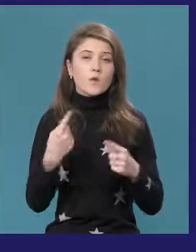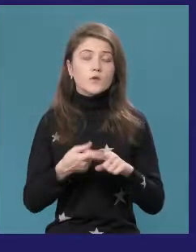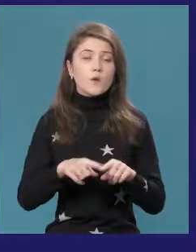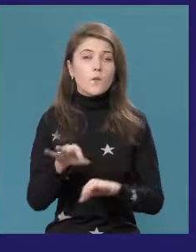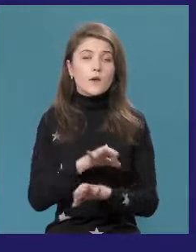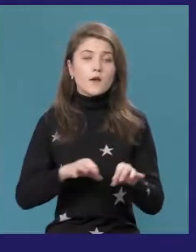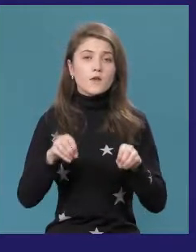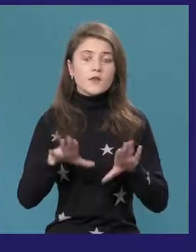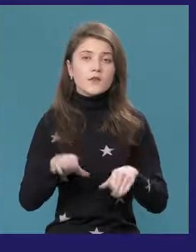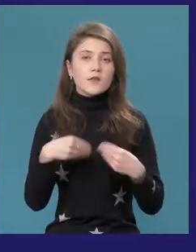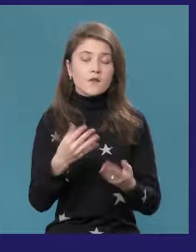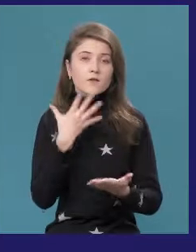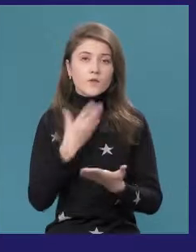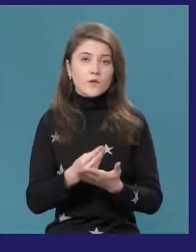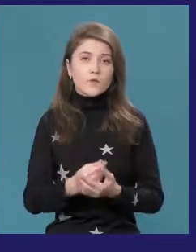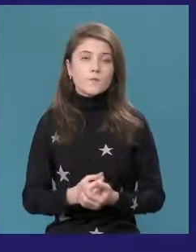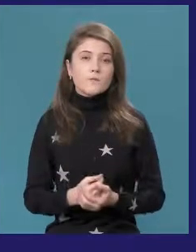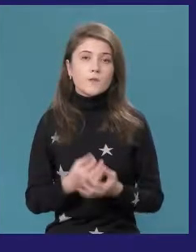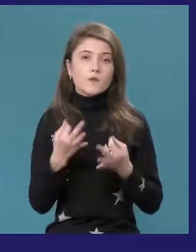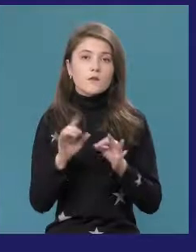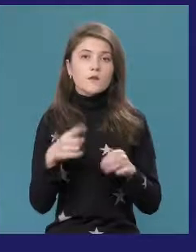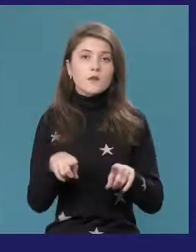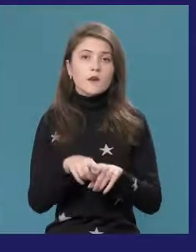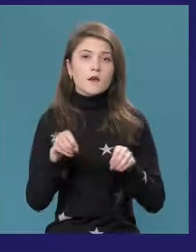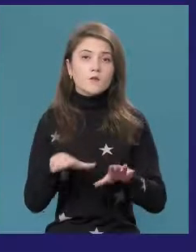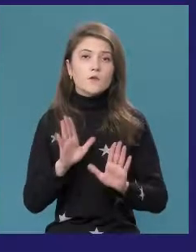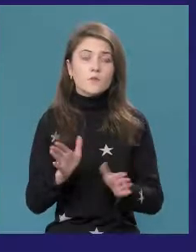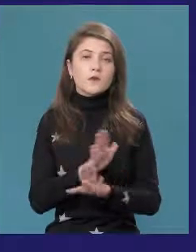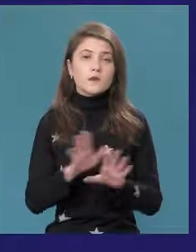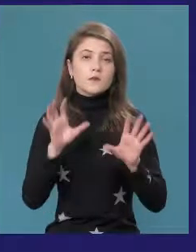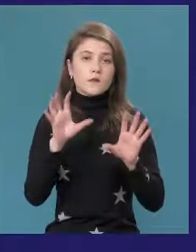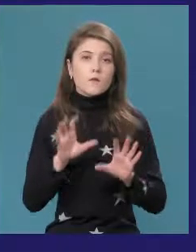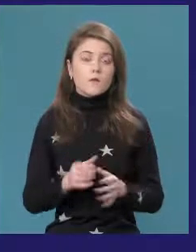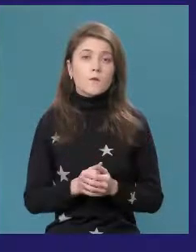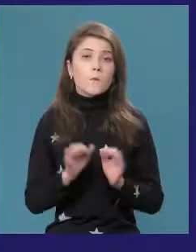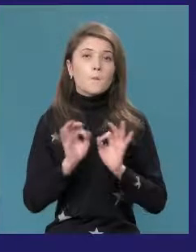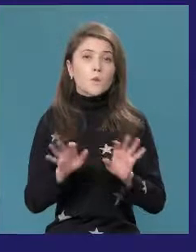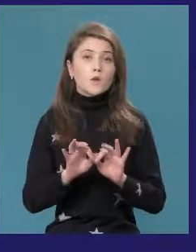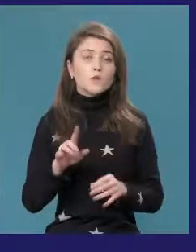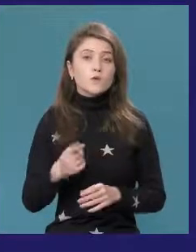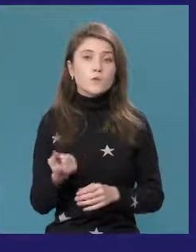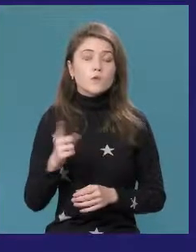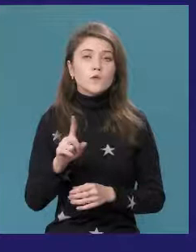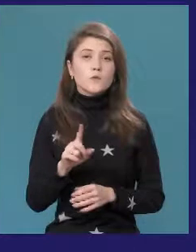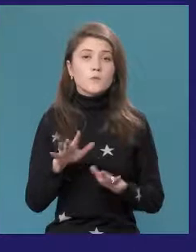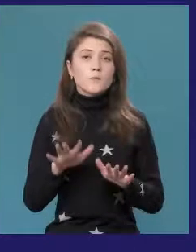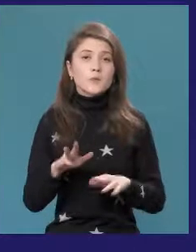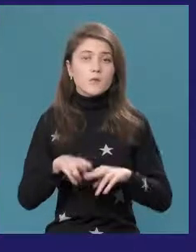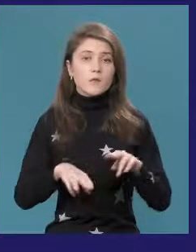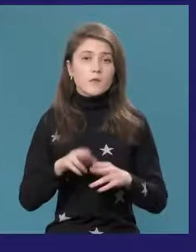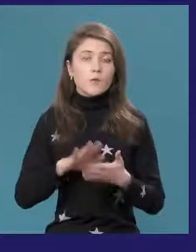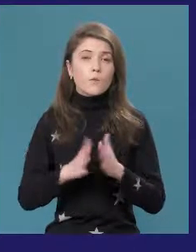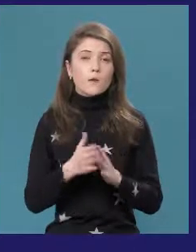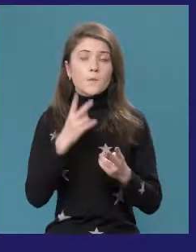рішення дав свою резолюцію про те, що таке рішення буде незаконним. Поясню чому. Тому що містобудівні умови